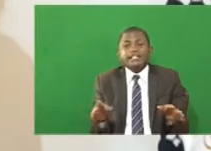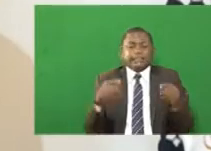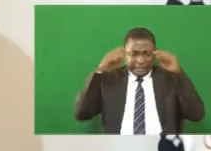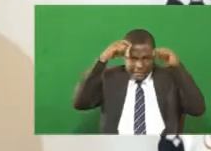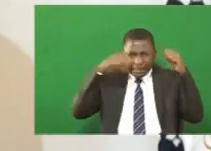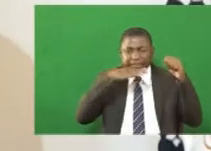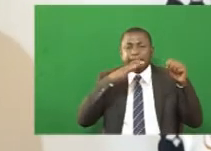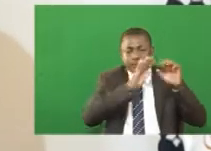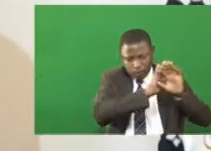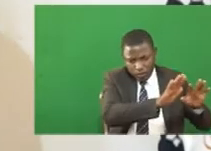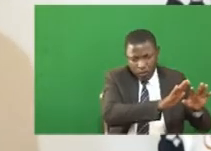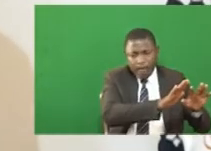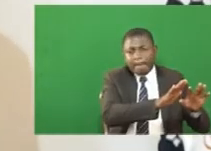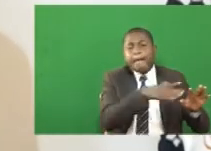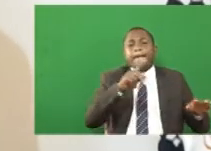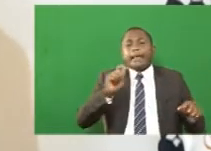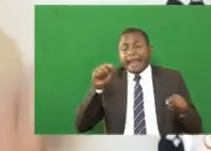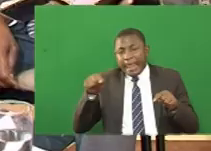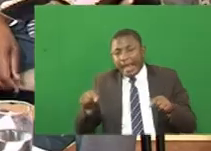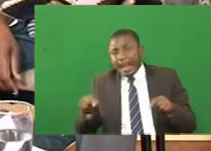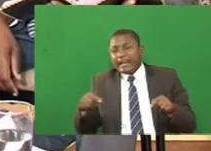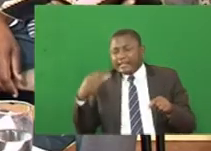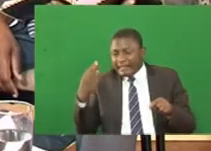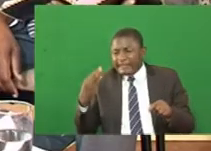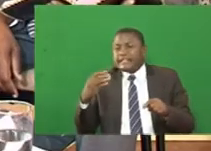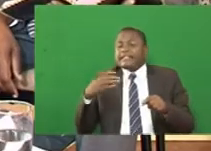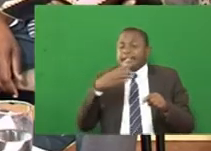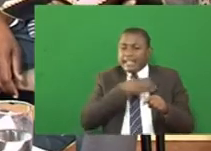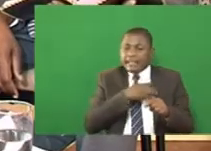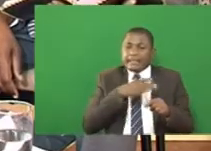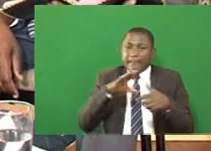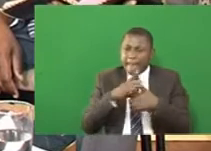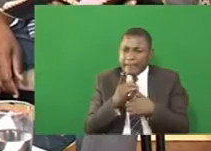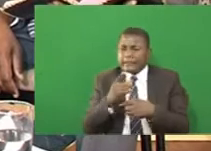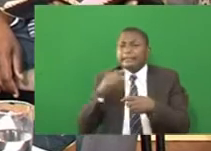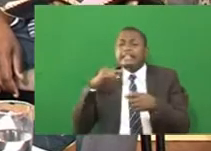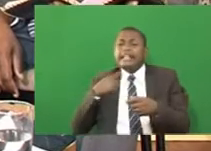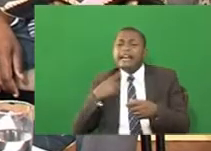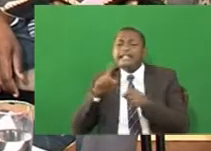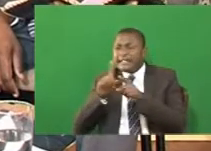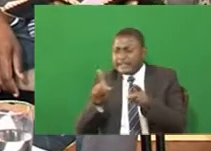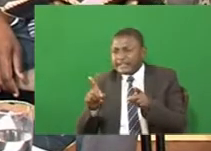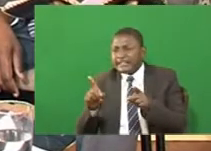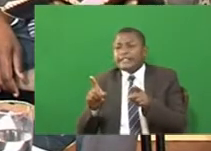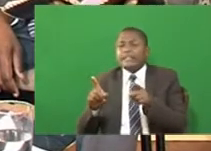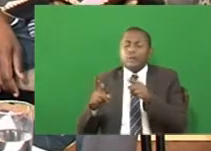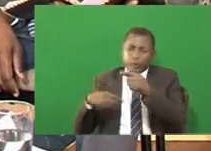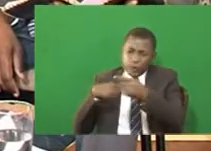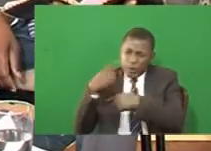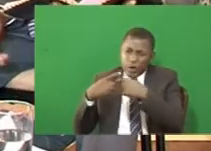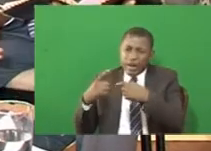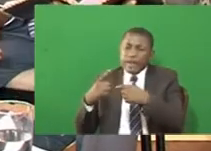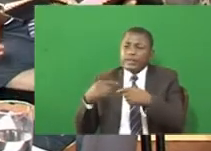obva akuregerera. Asi akuregerera ka iwe kana wabva kunogeza unobva wasvika mumba here nekasando wobva wapwanya mirayiro kumadziro